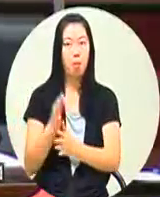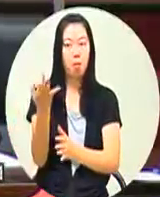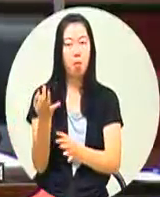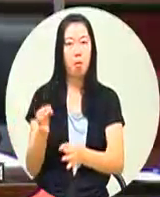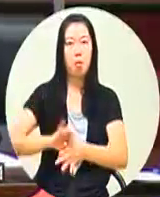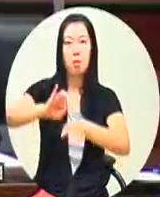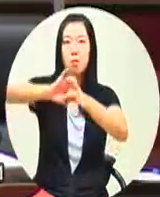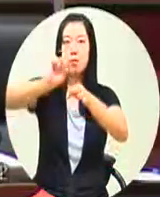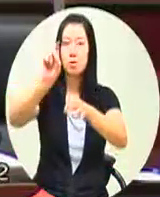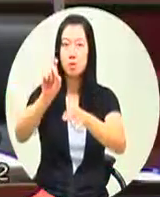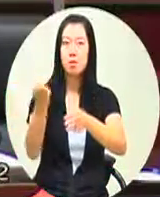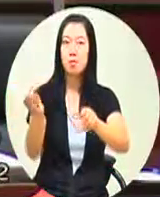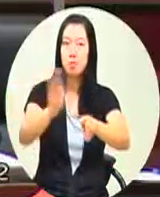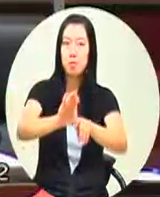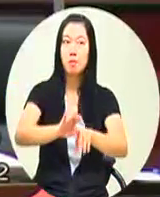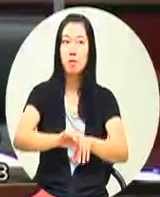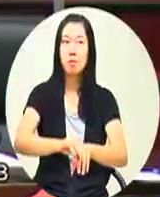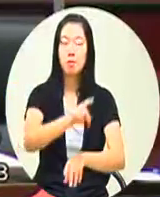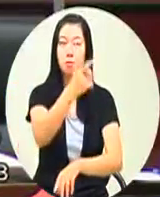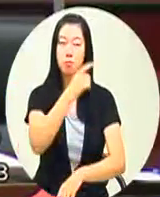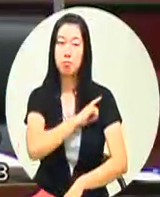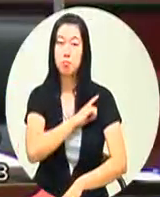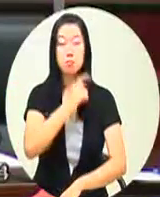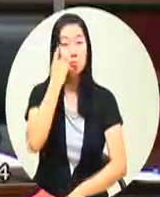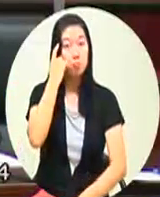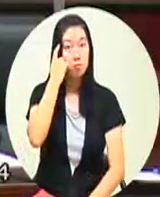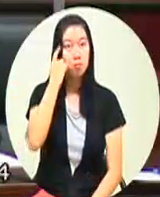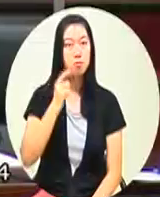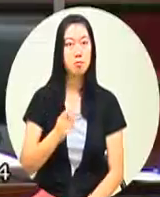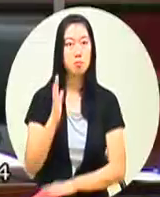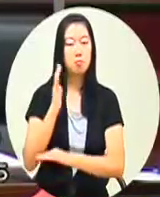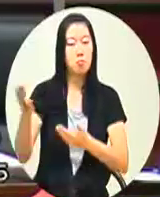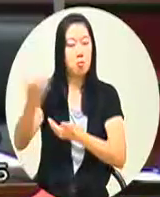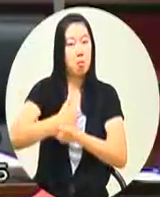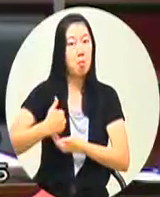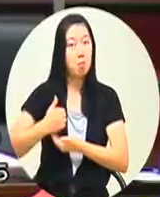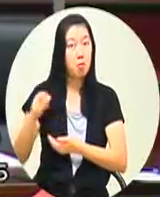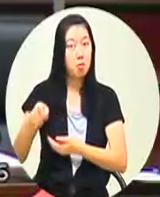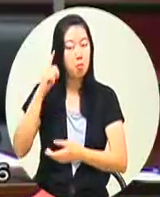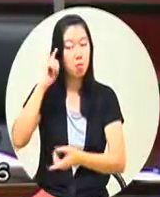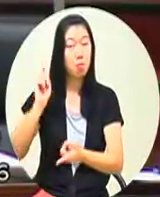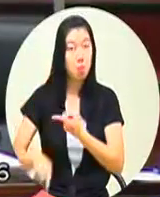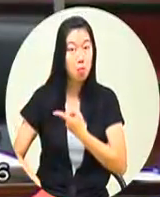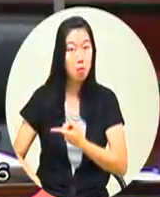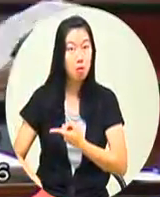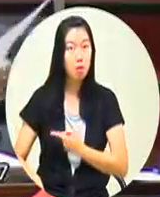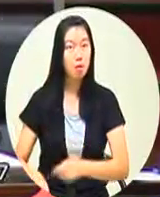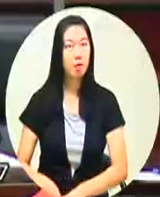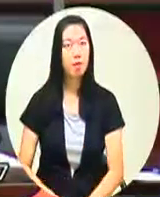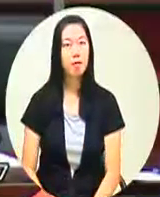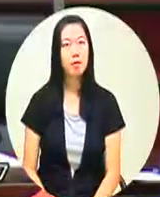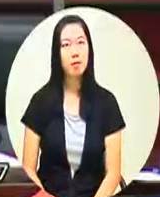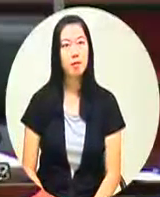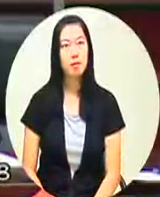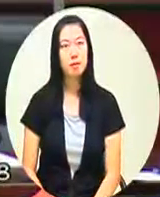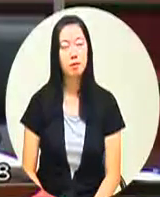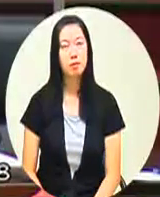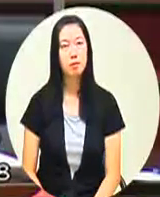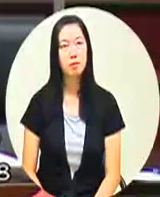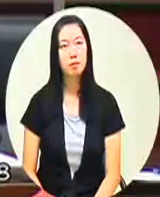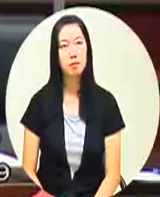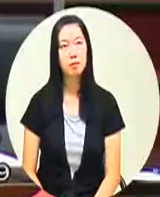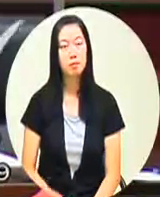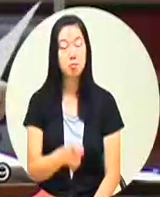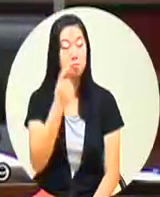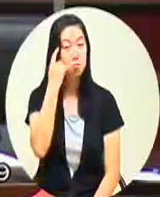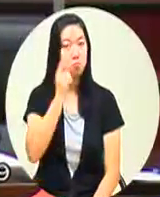哈，以你的判断哈，那个征收算不算不当？不当不是不法，征收都已经征收了，没有不当。一列